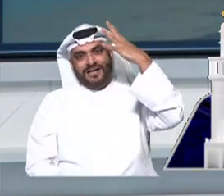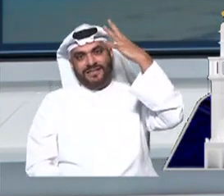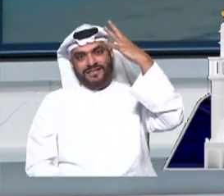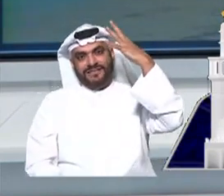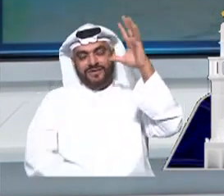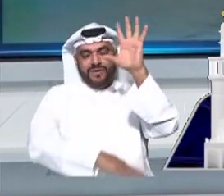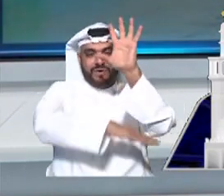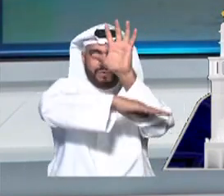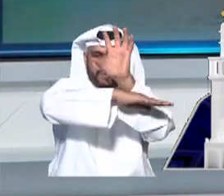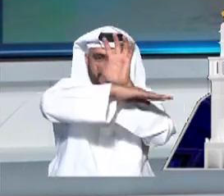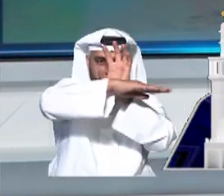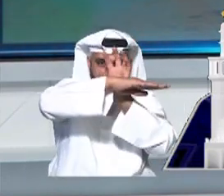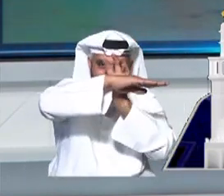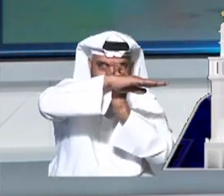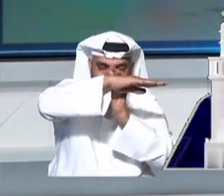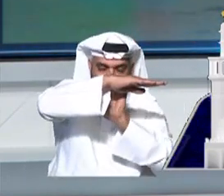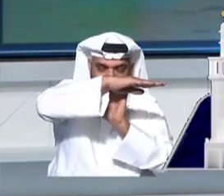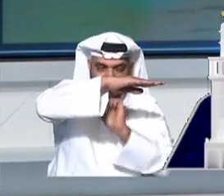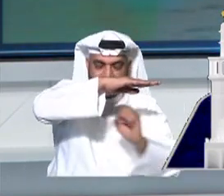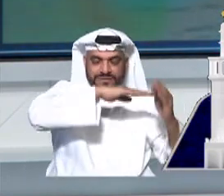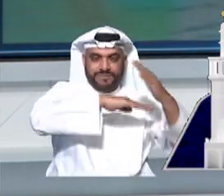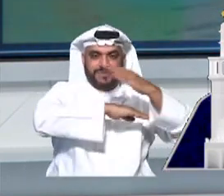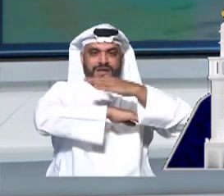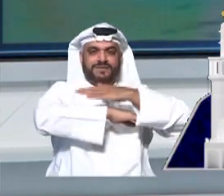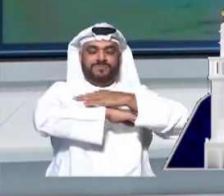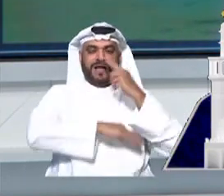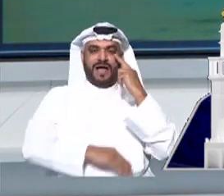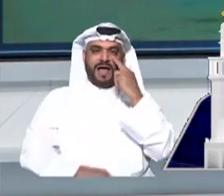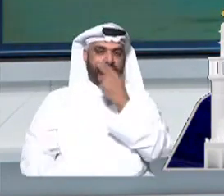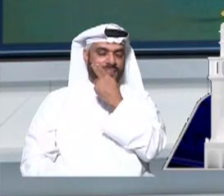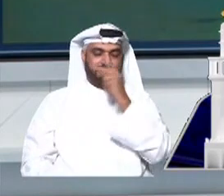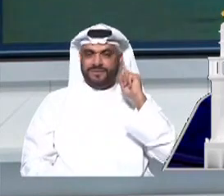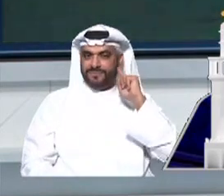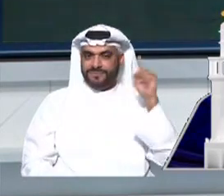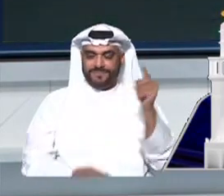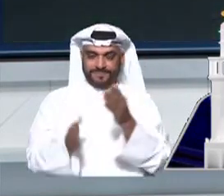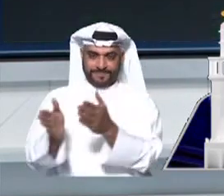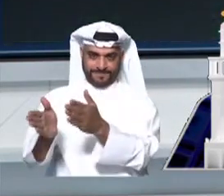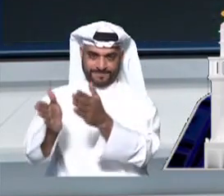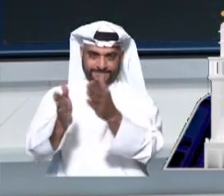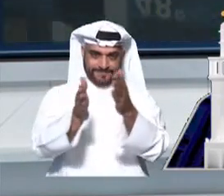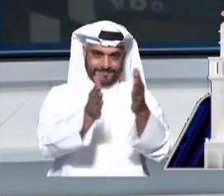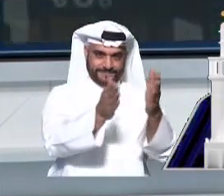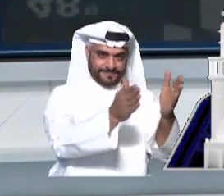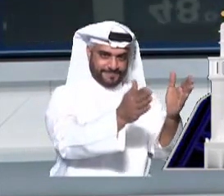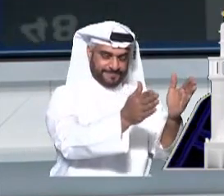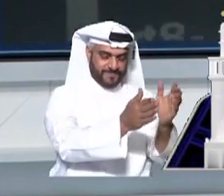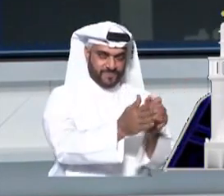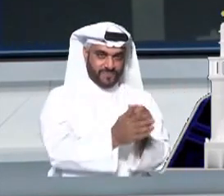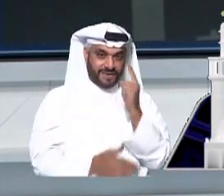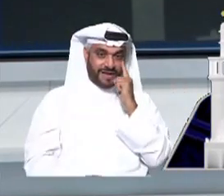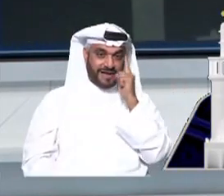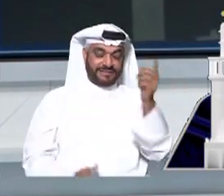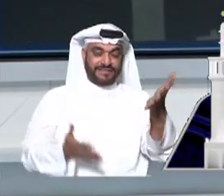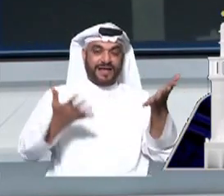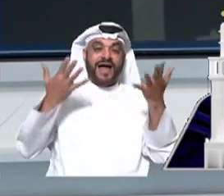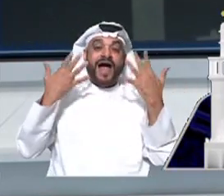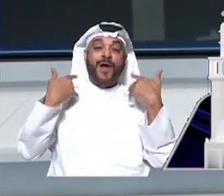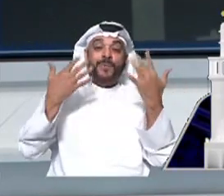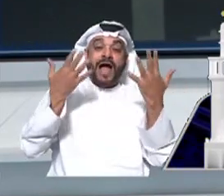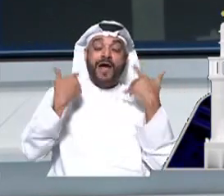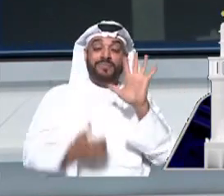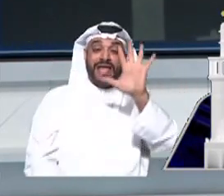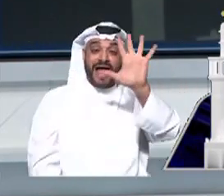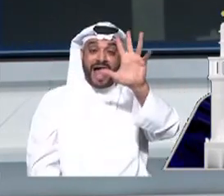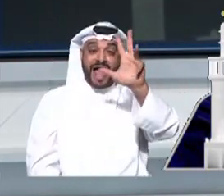الساعة 4:55، موعد أذان المغرب الساعة 6:51. أما بالنسبة للطقس المتوقع لمدينة الكويت